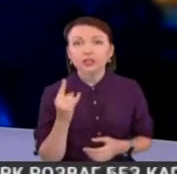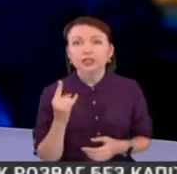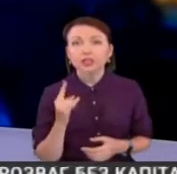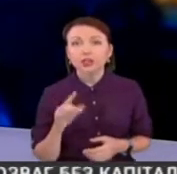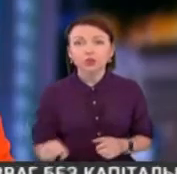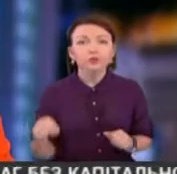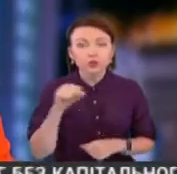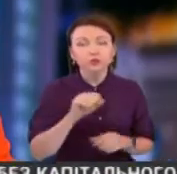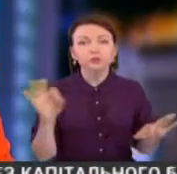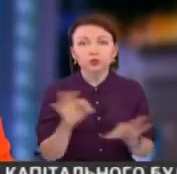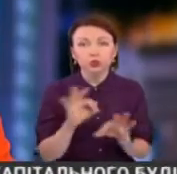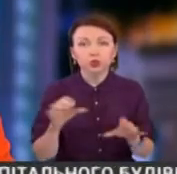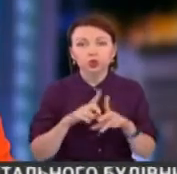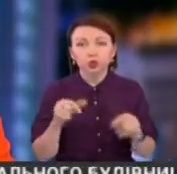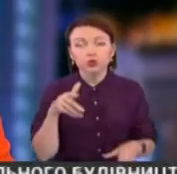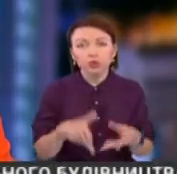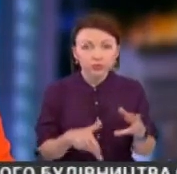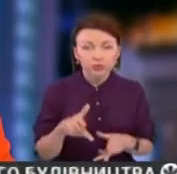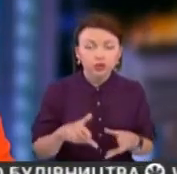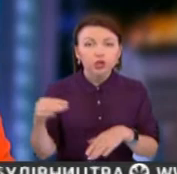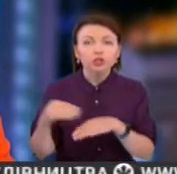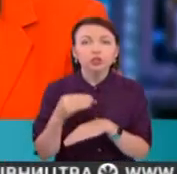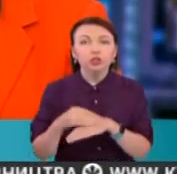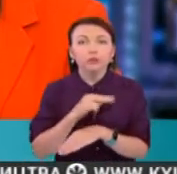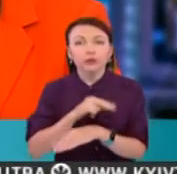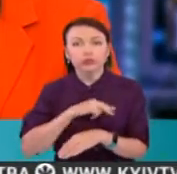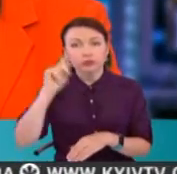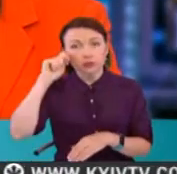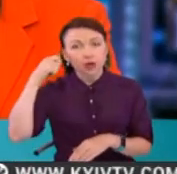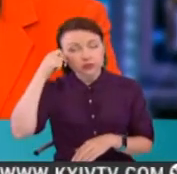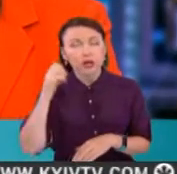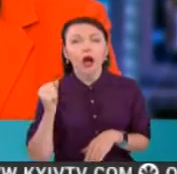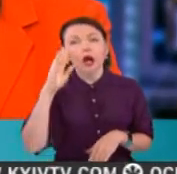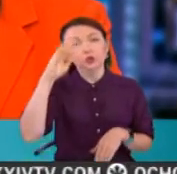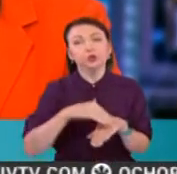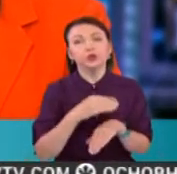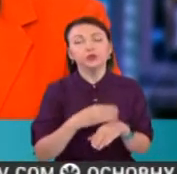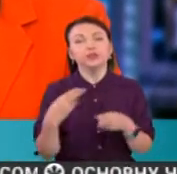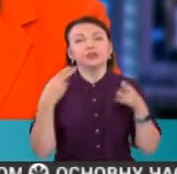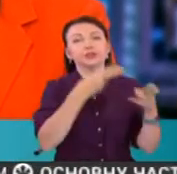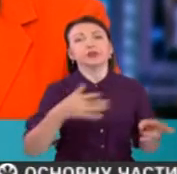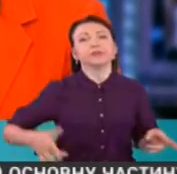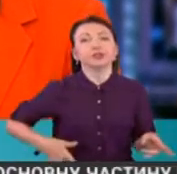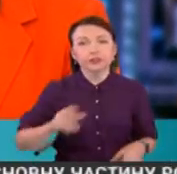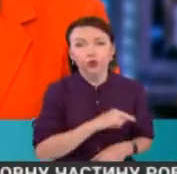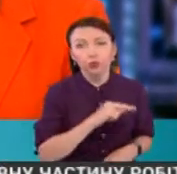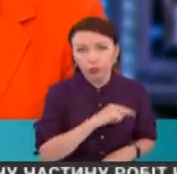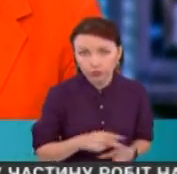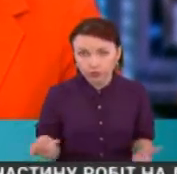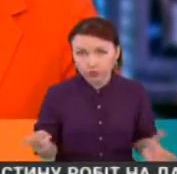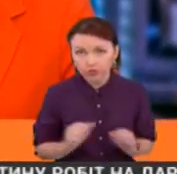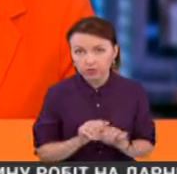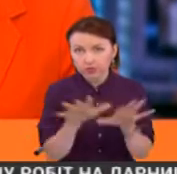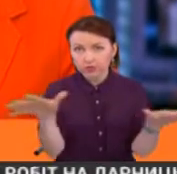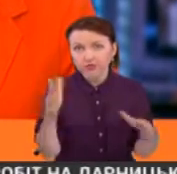в музичну школу на Оболонь, жінка працює в Дарниці, а чоловік їде на Печерськ на роботу. Вони,